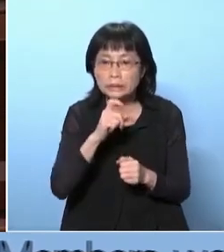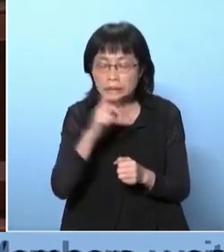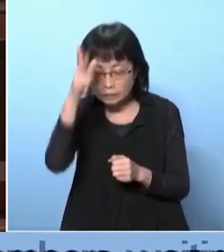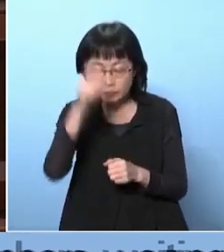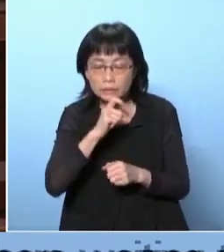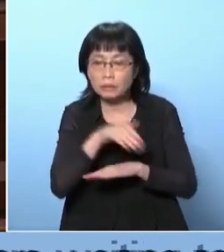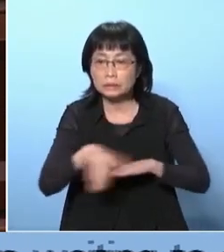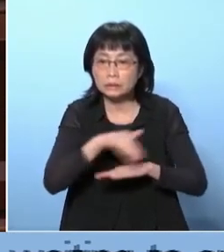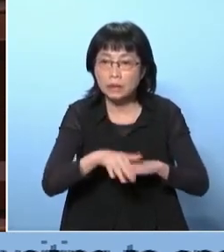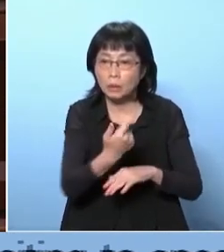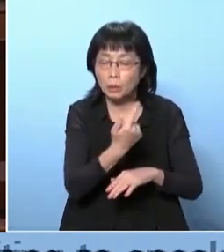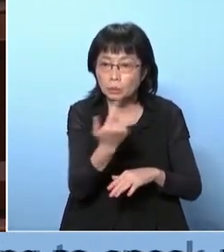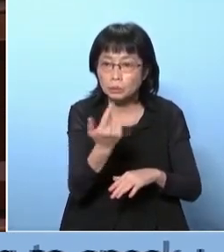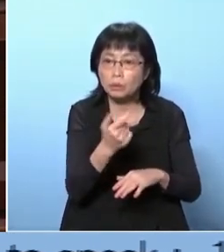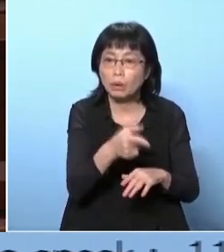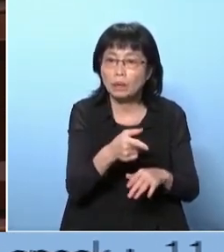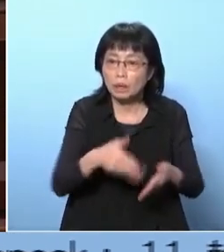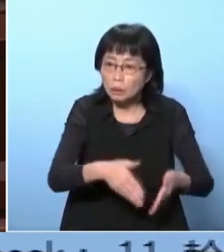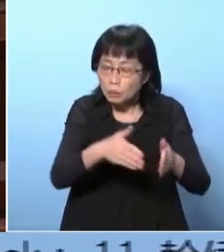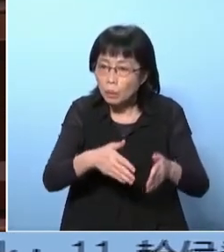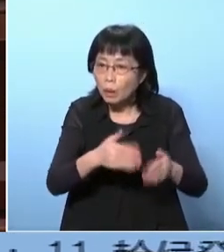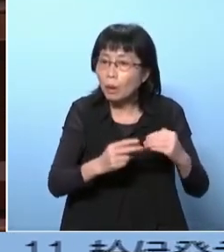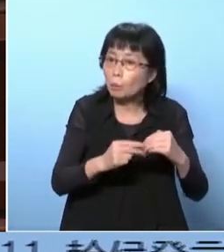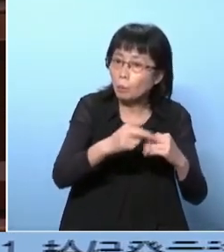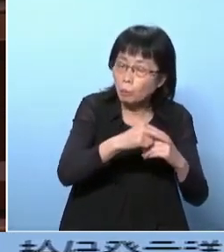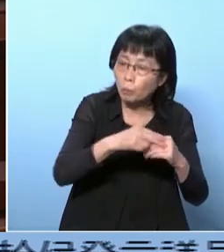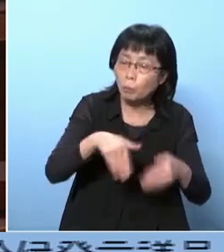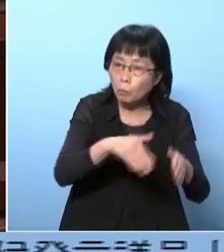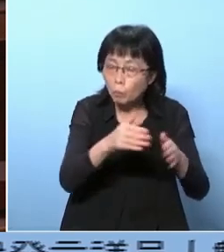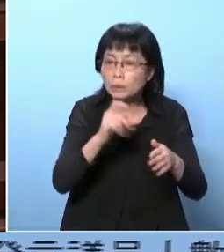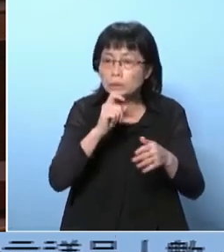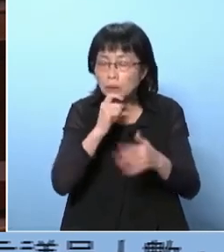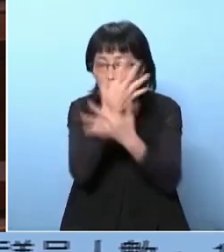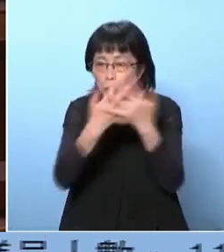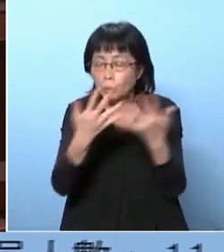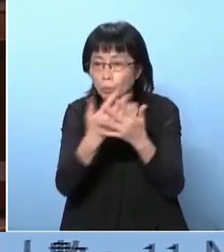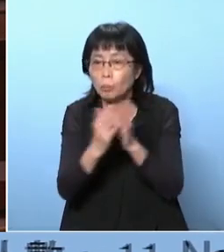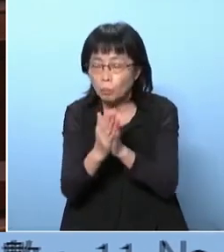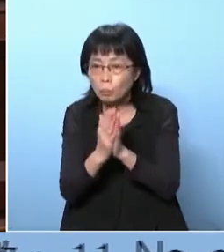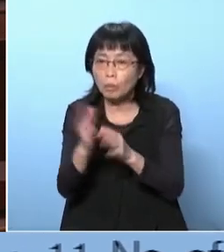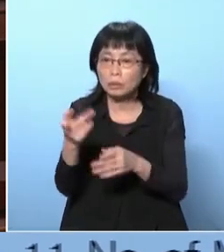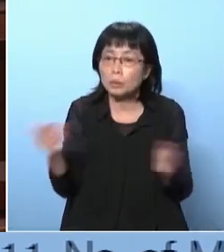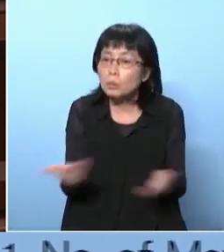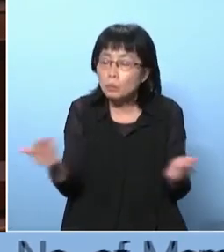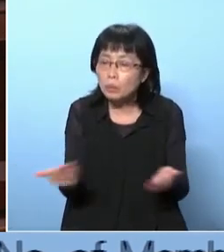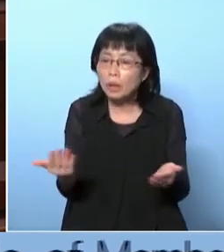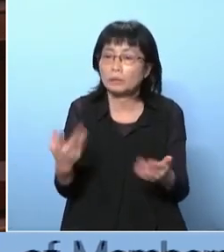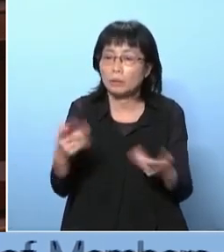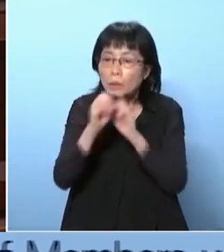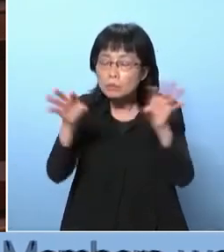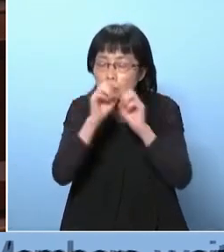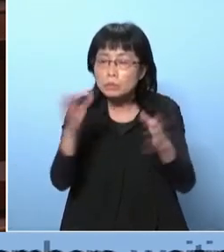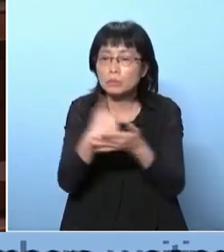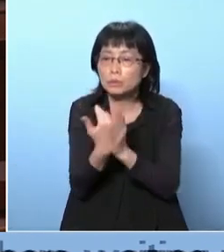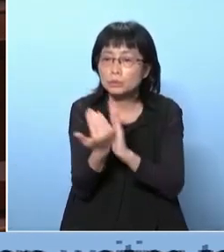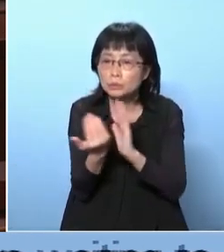上遊覽路線和遊客中心，亦透過社交平台、互聯網和郊野旅行主題網站推廣相關的景點和交通資